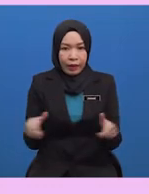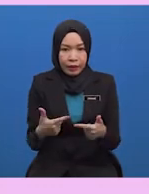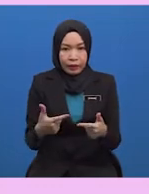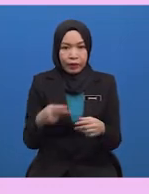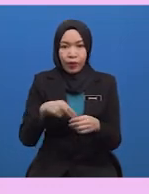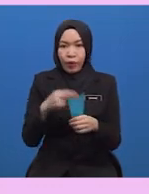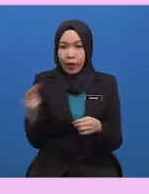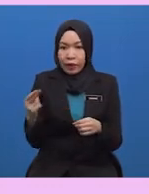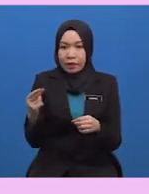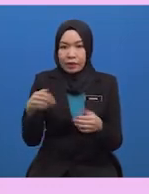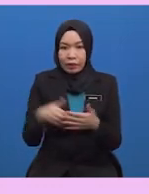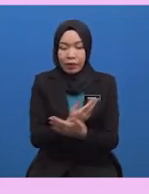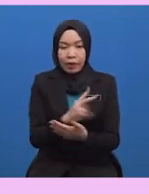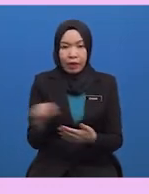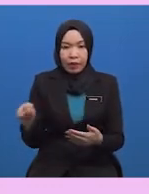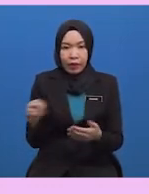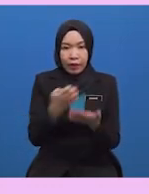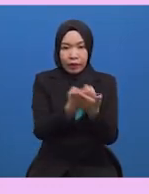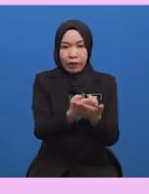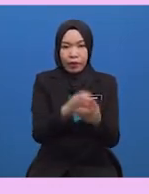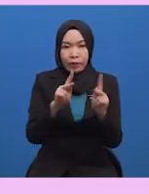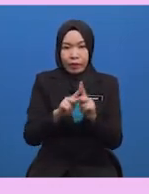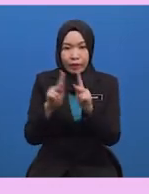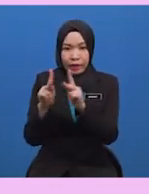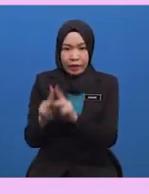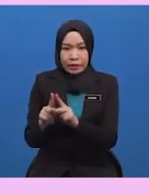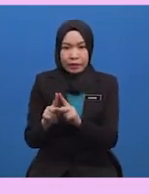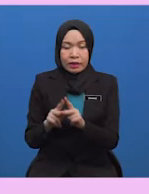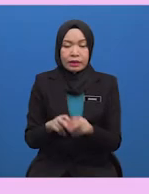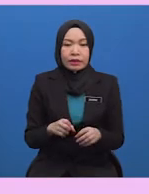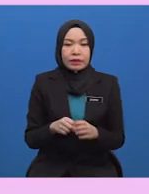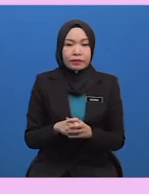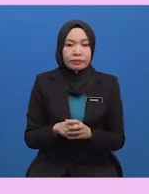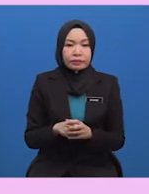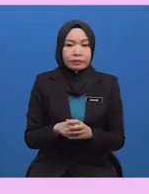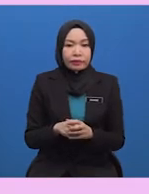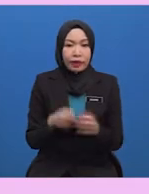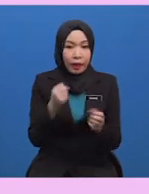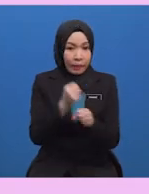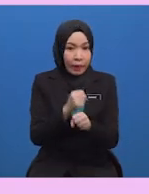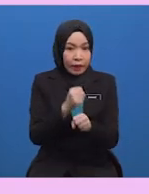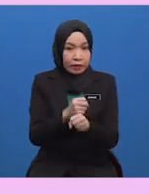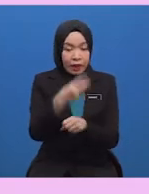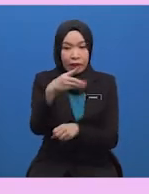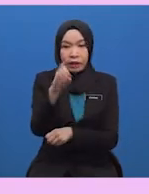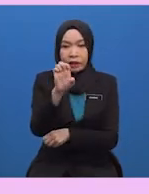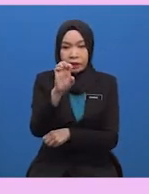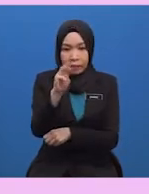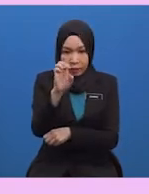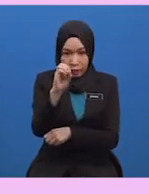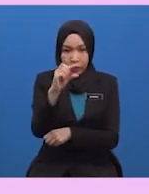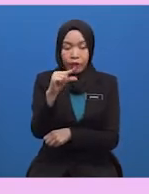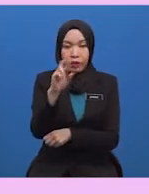desa seperti perubahan pekerjaan, perubahan demografi, peningkatan pembangunan fizikal,